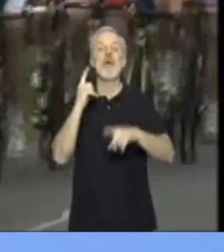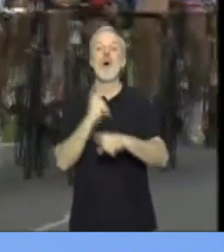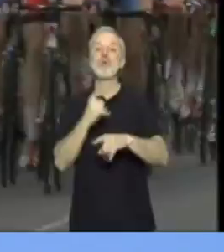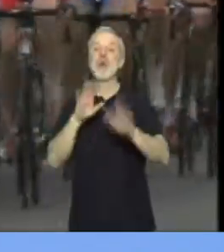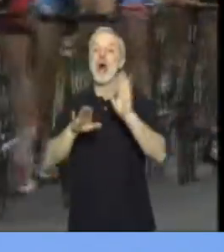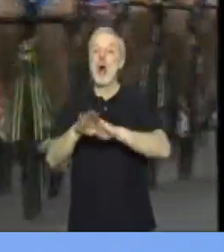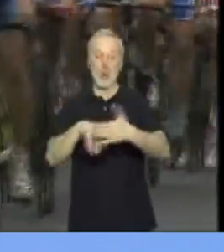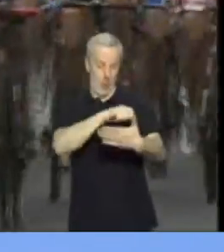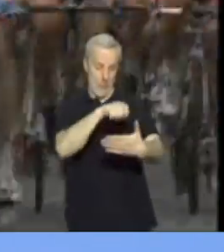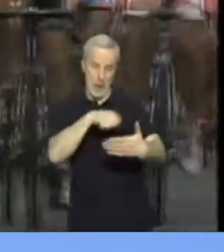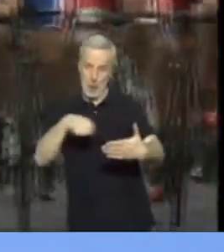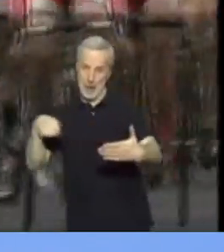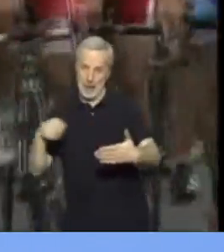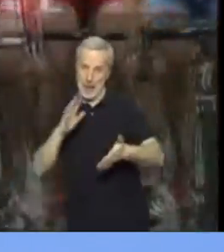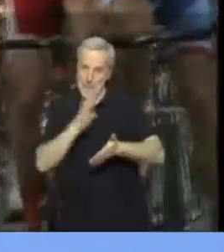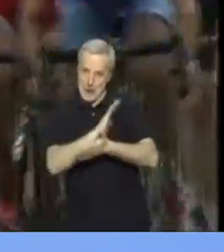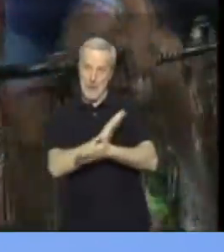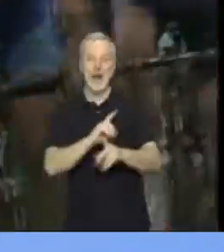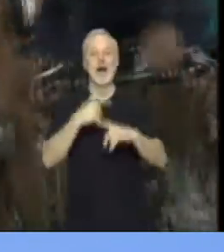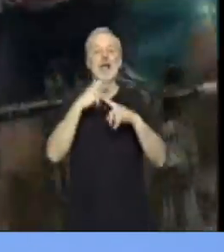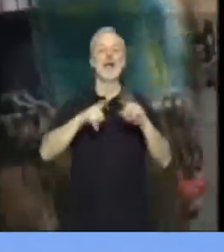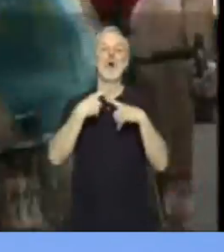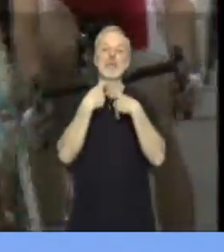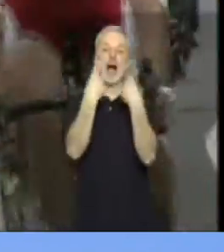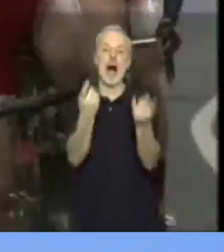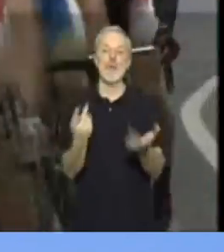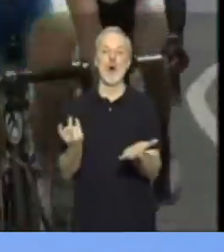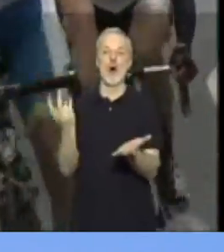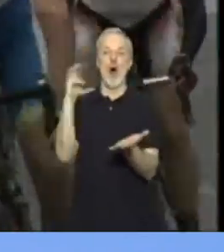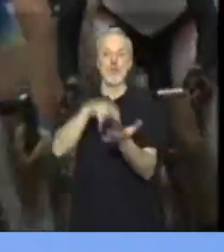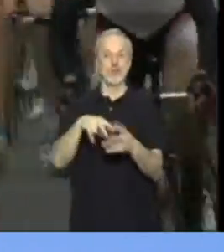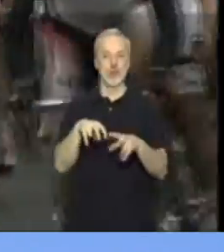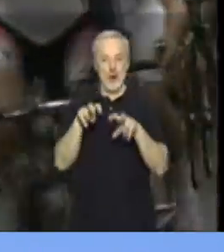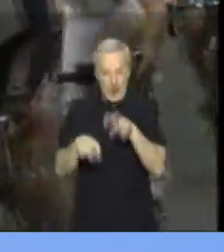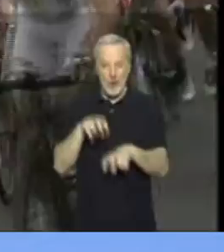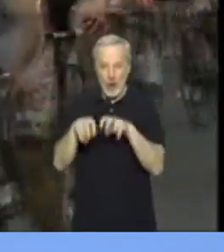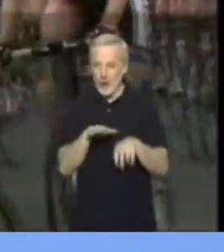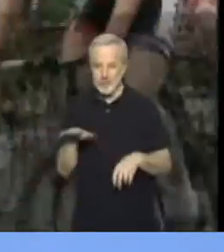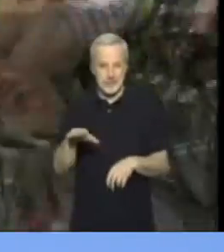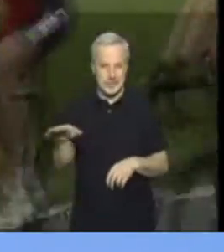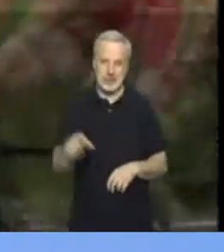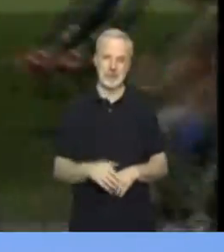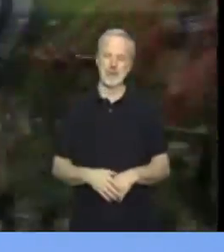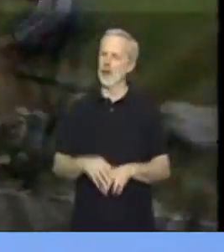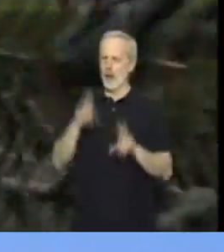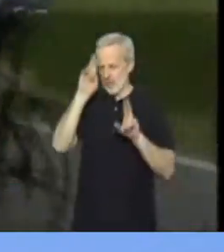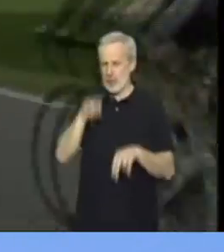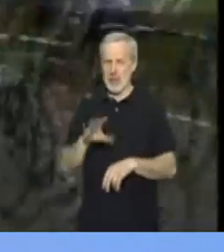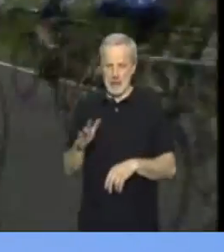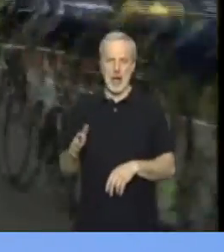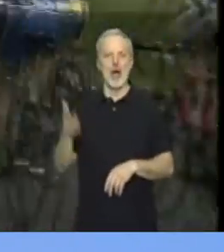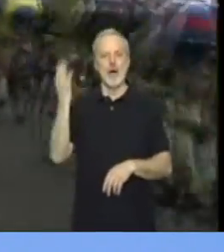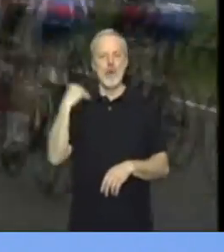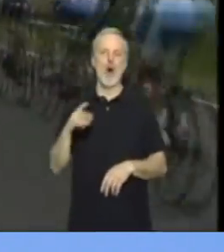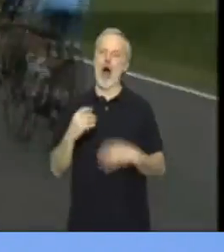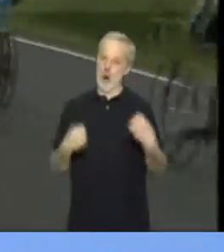je malujete jenom podle mapy, vyzkoušíte si třeba jenom části, ale musí to projet. Přiznám se, že jsem nejel na kole, objel